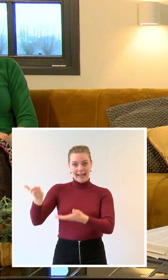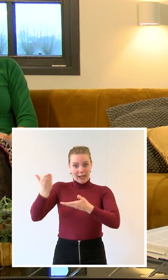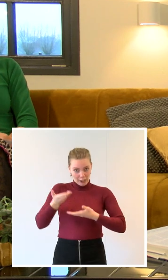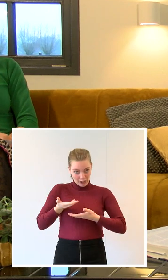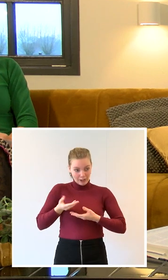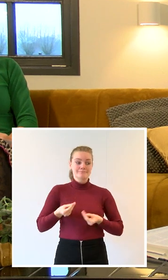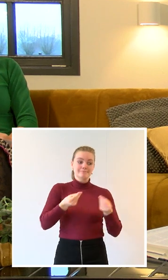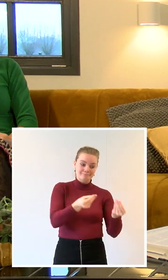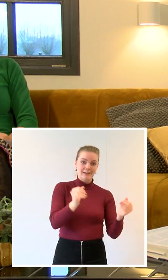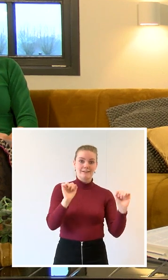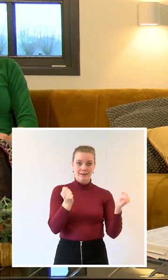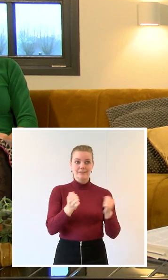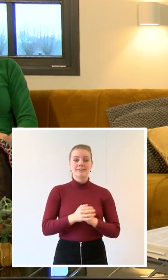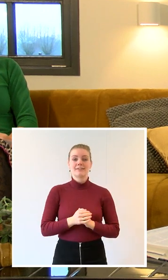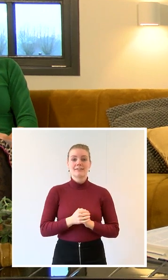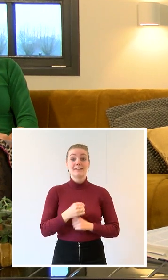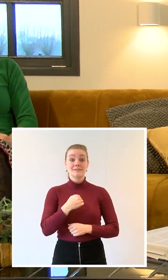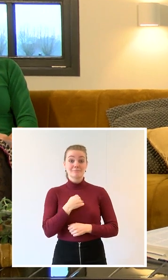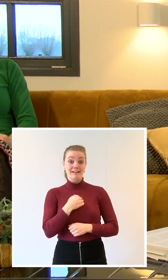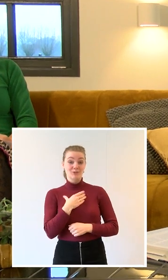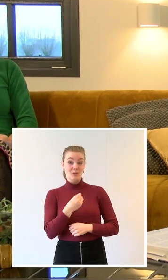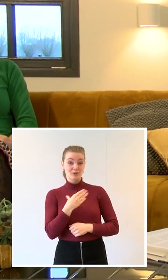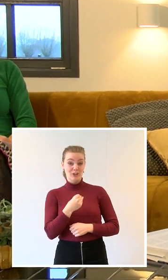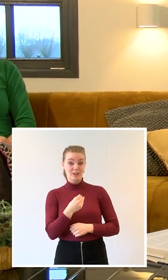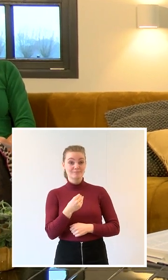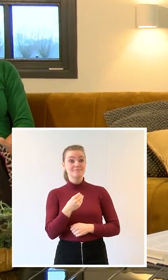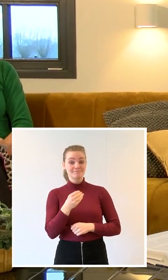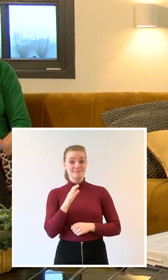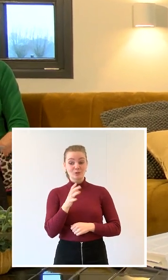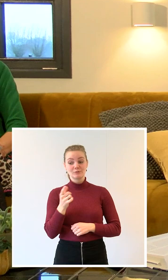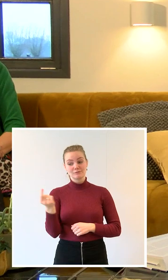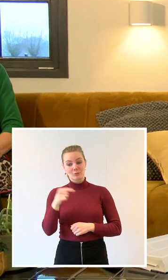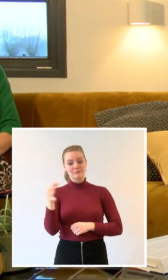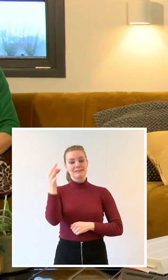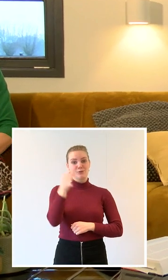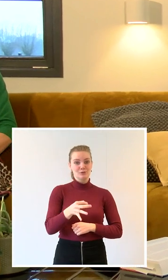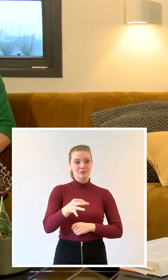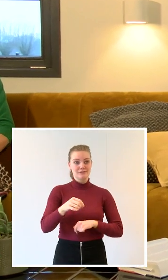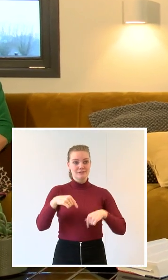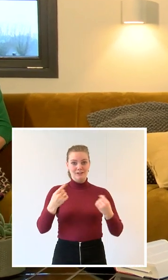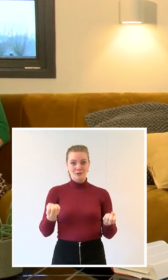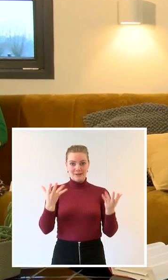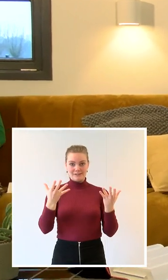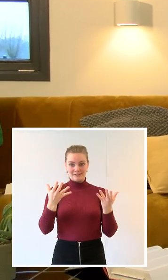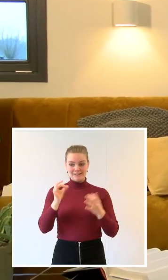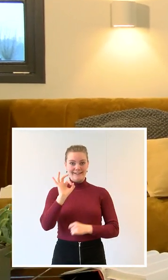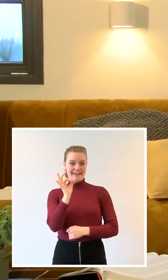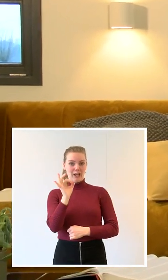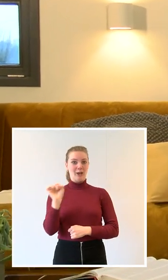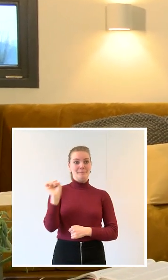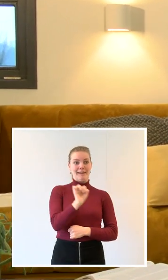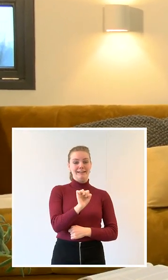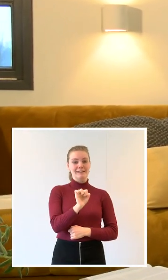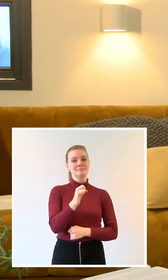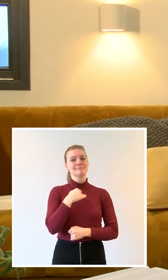Mijn dochter die komt nog wel eens thuis en dan heeft ze opeens een knikker bij zich. Ik zal even wat van die knikkers uit het zakje